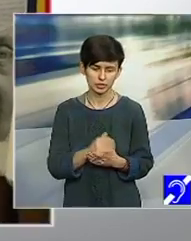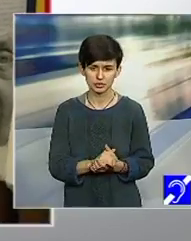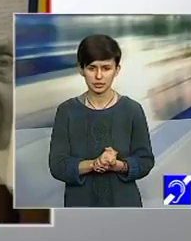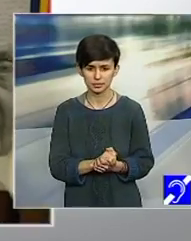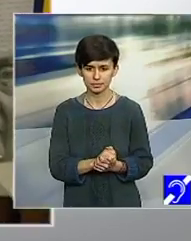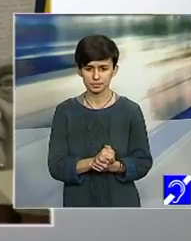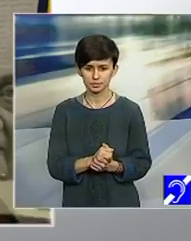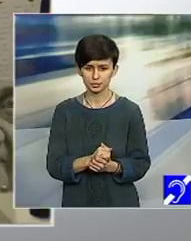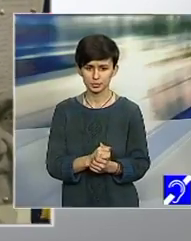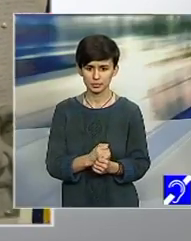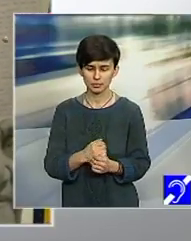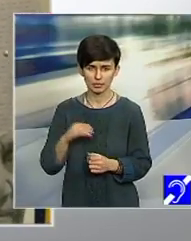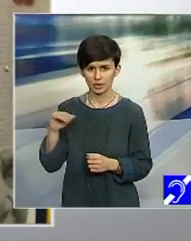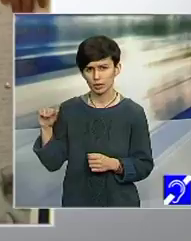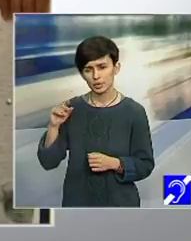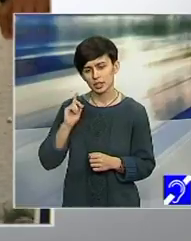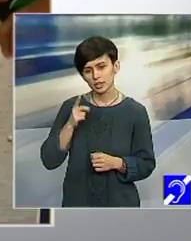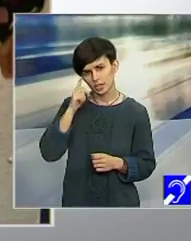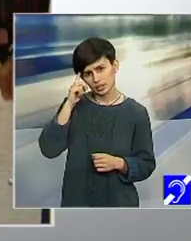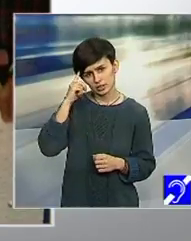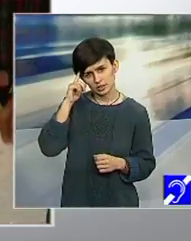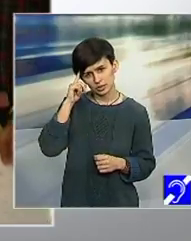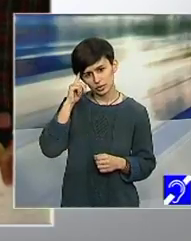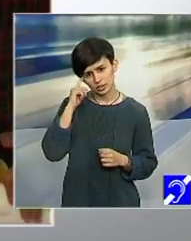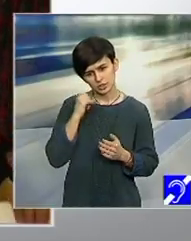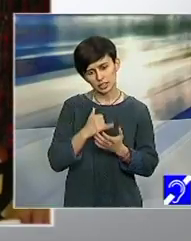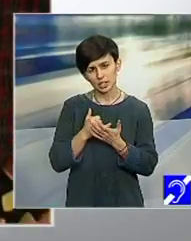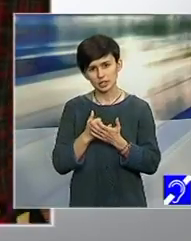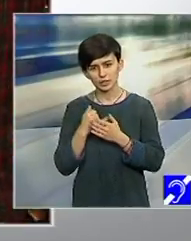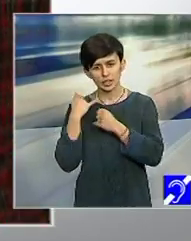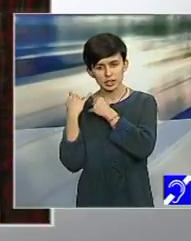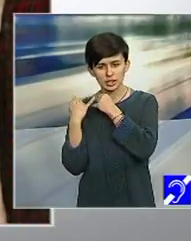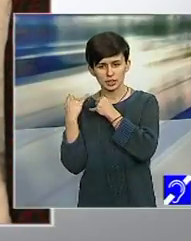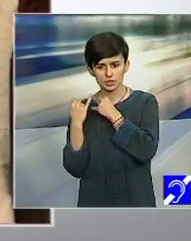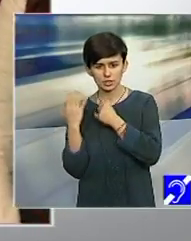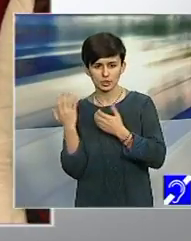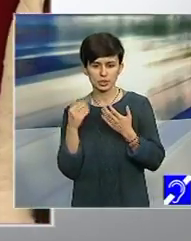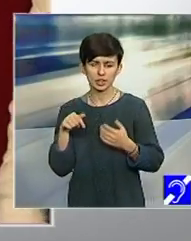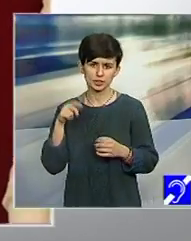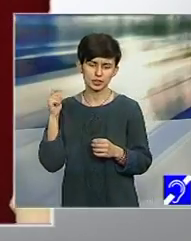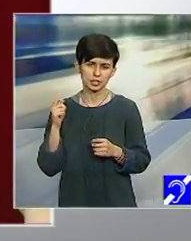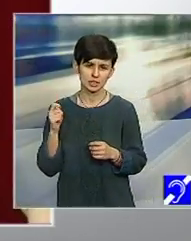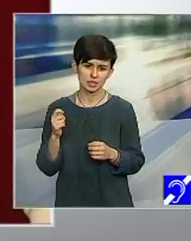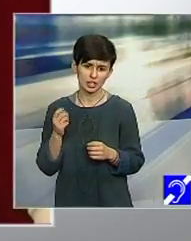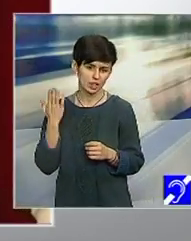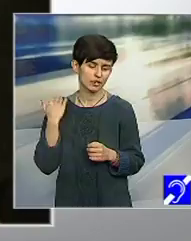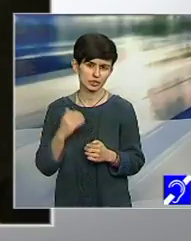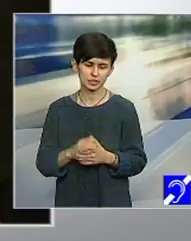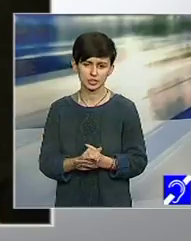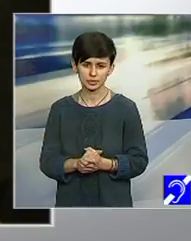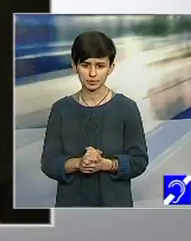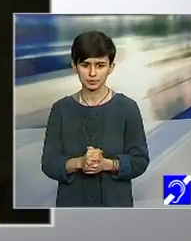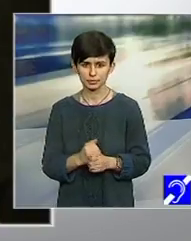știe de adevărata istorie prin care această țară a trecut.